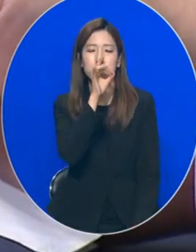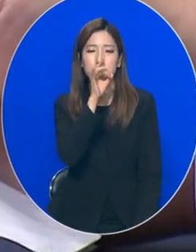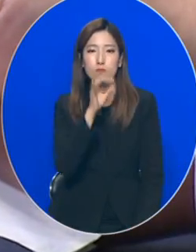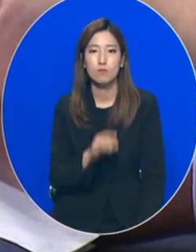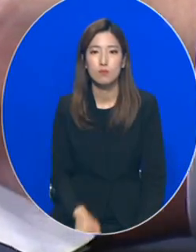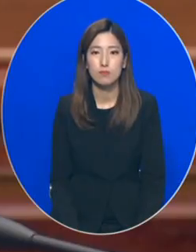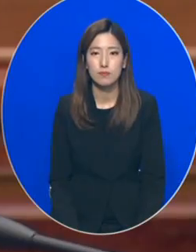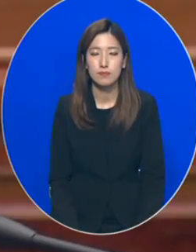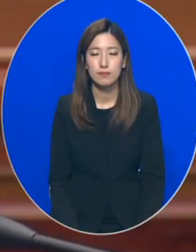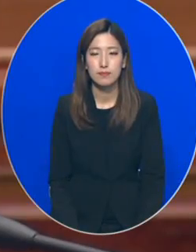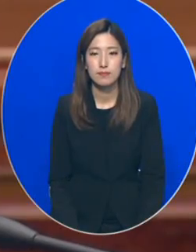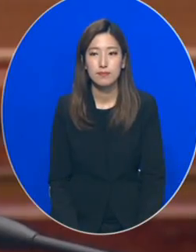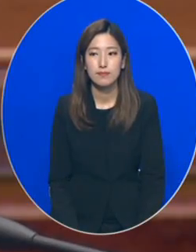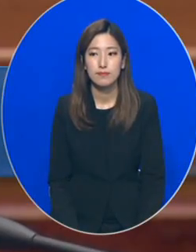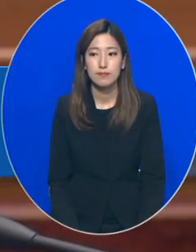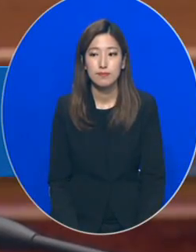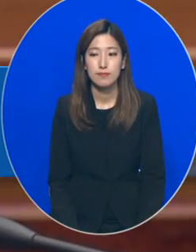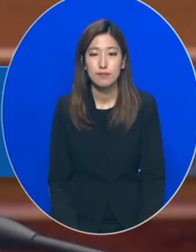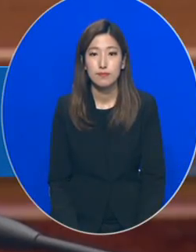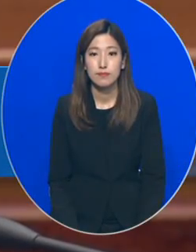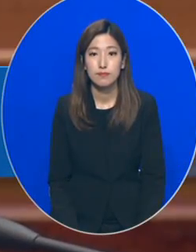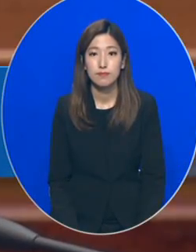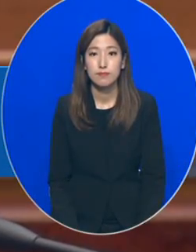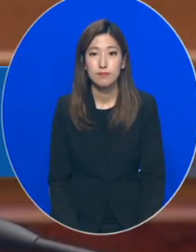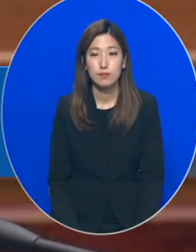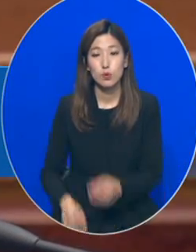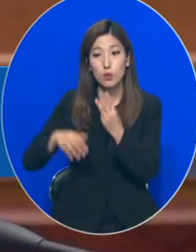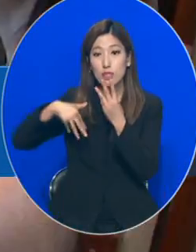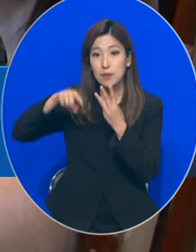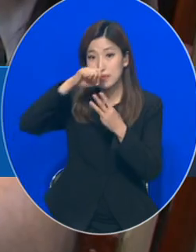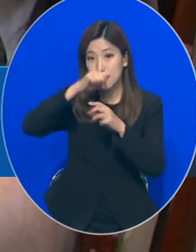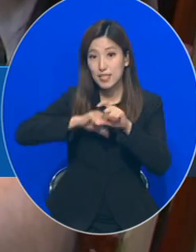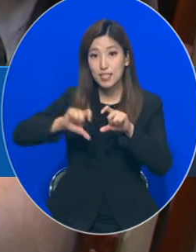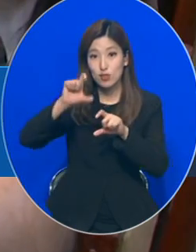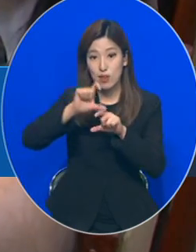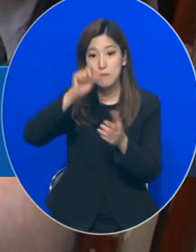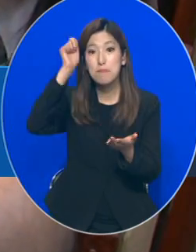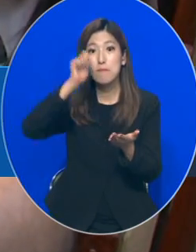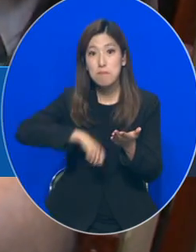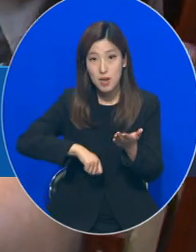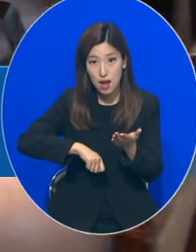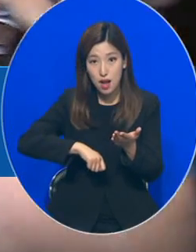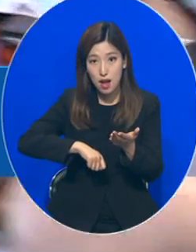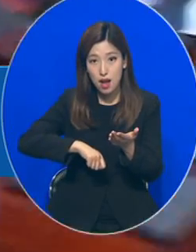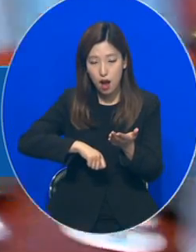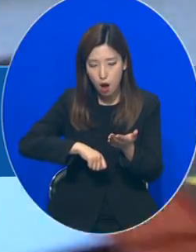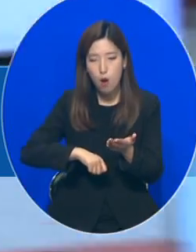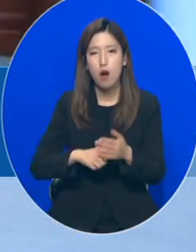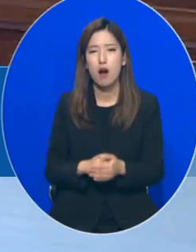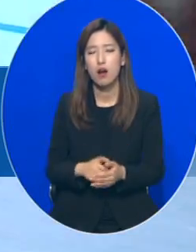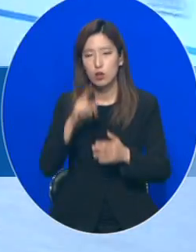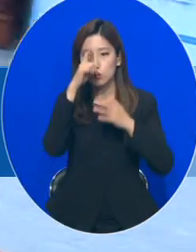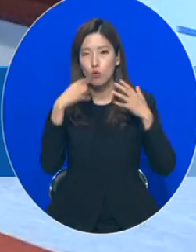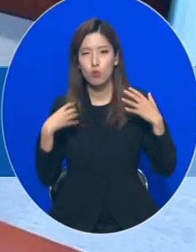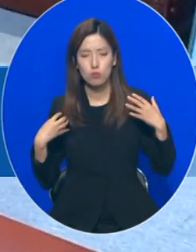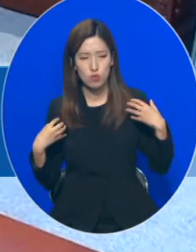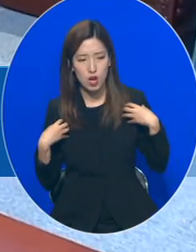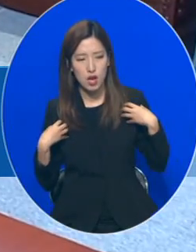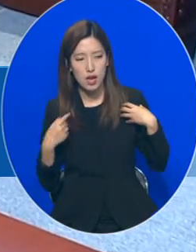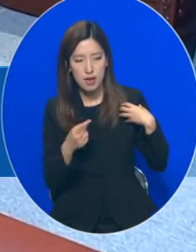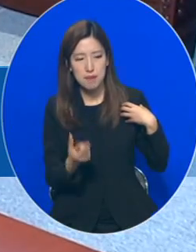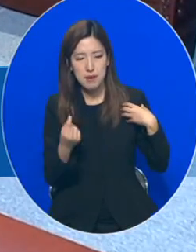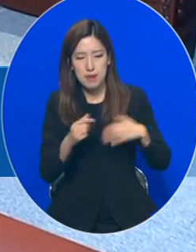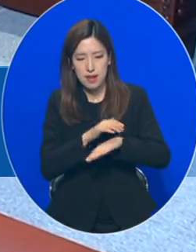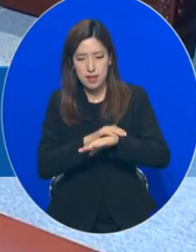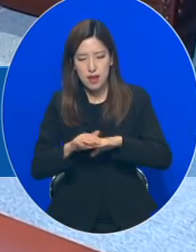언급했습니다. 문 대통령은 3차 추가 경정 예산안이 국회를 통과한 데 대해 정부 희망보다는 늦었지만 6월